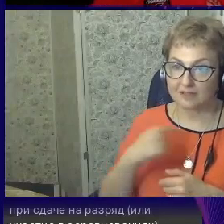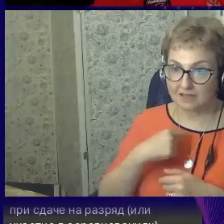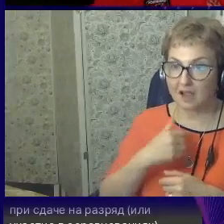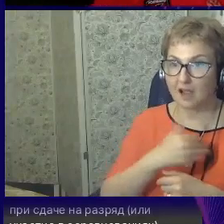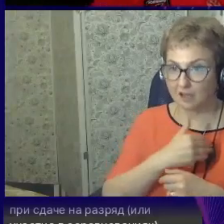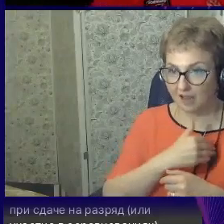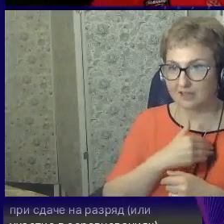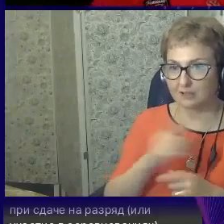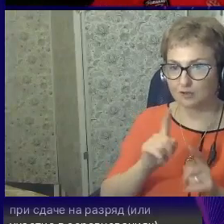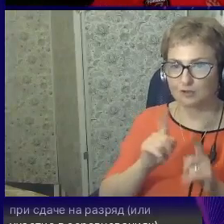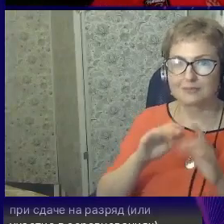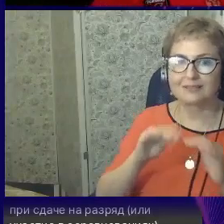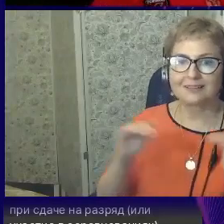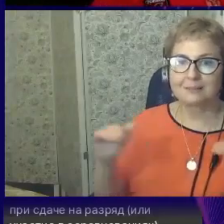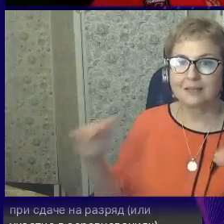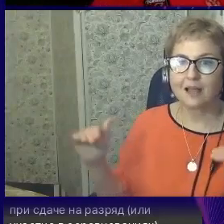Я, конечно, хотела, чтобы ребята